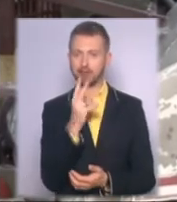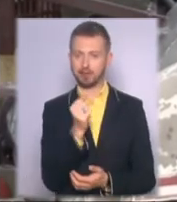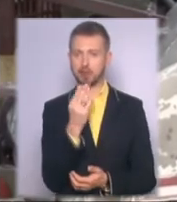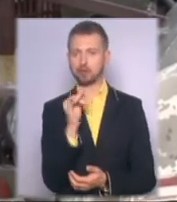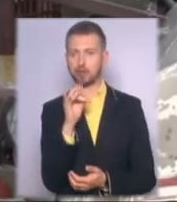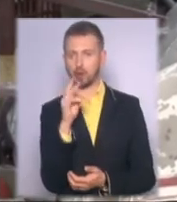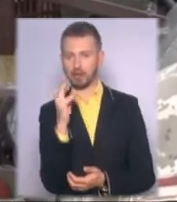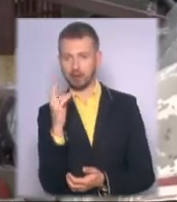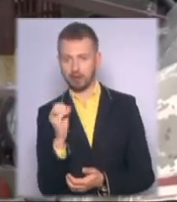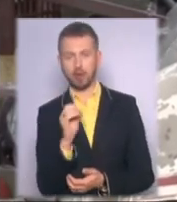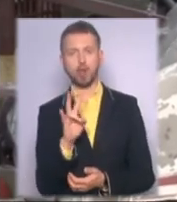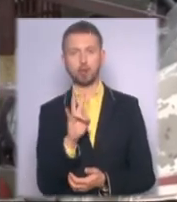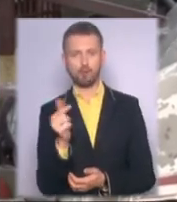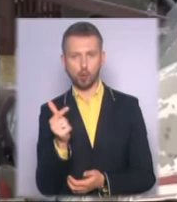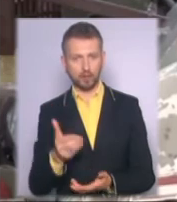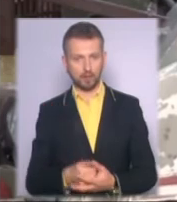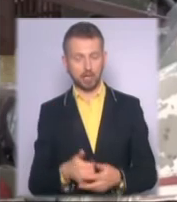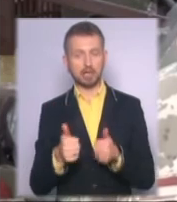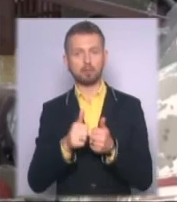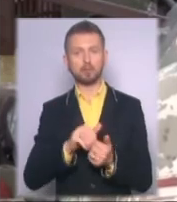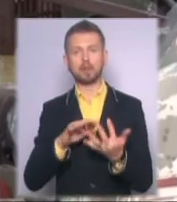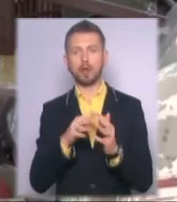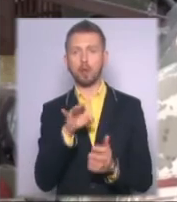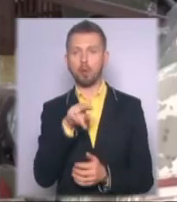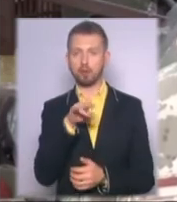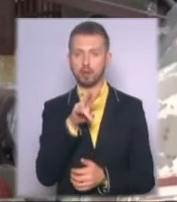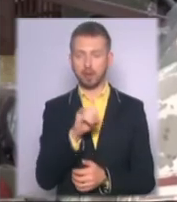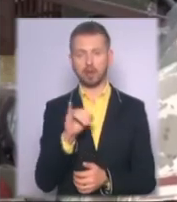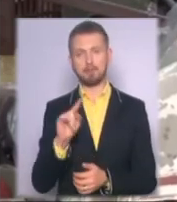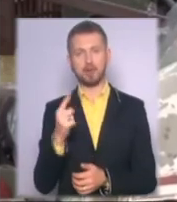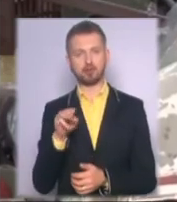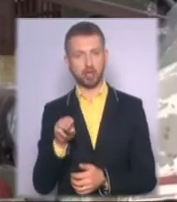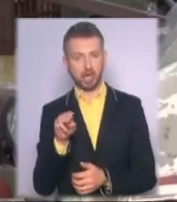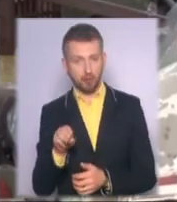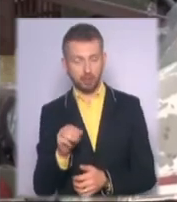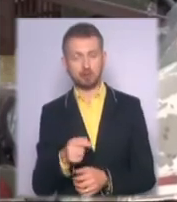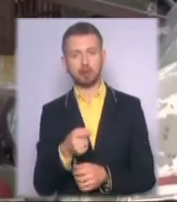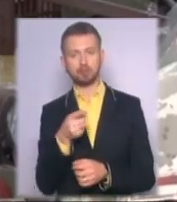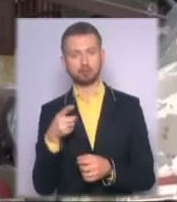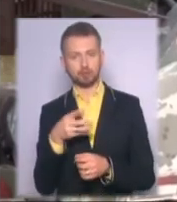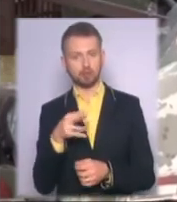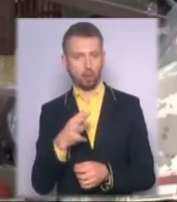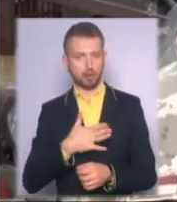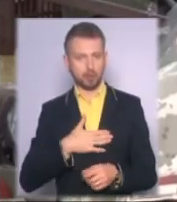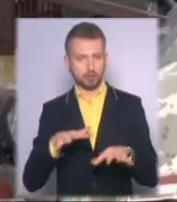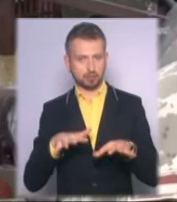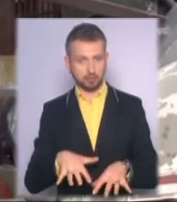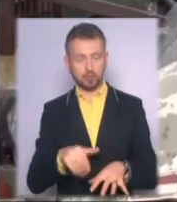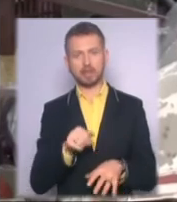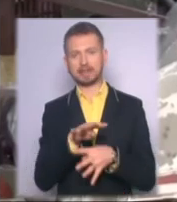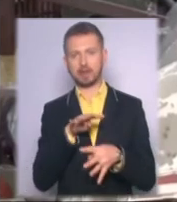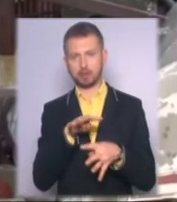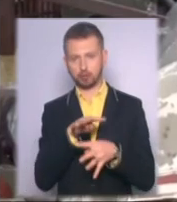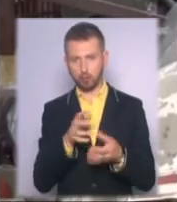та Новгородське. Неподалік селища Опитне і 1 травня злочинці вели вогонь по наших опорних пунктах із зенітної установки